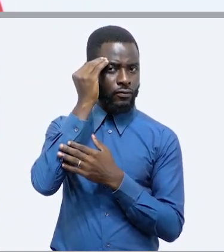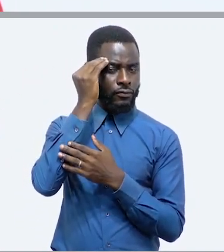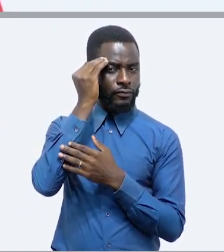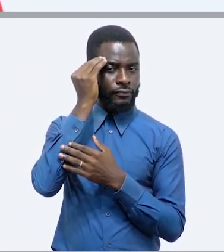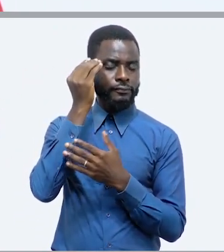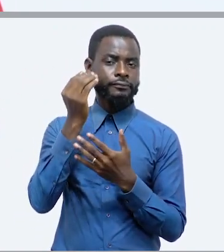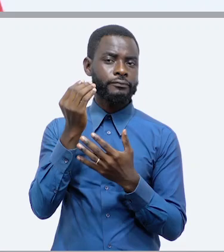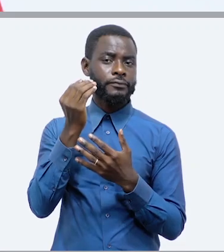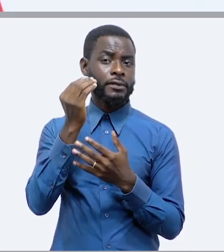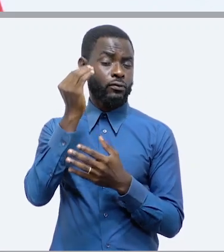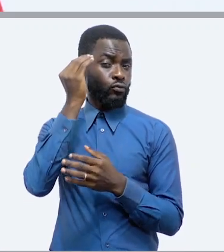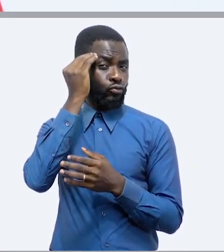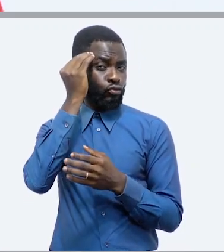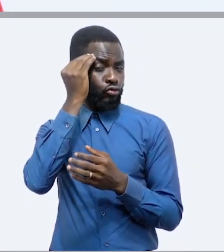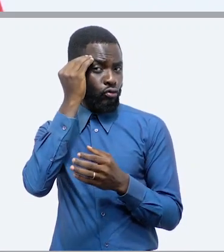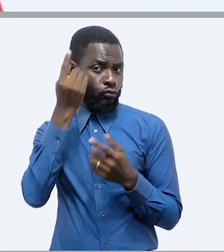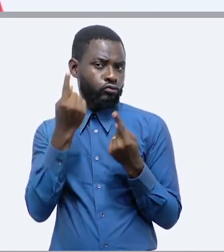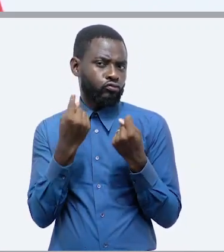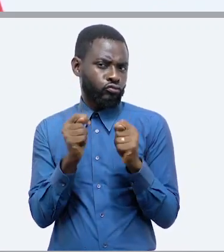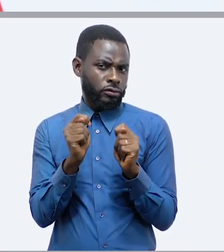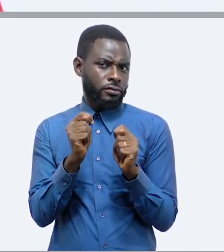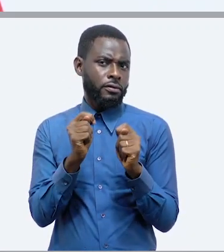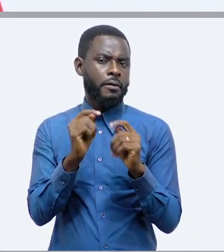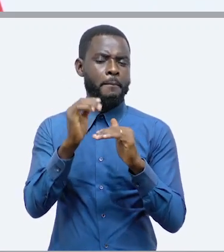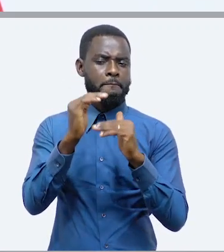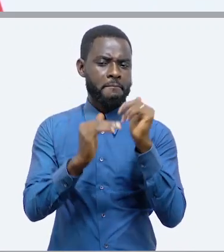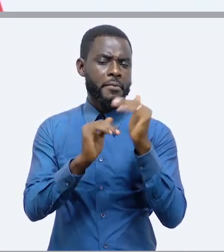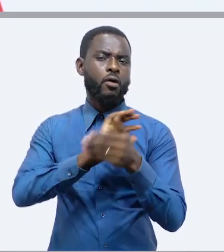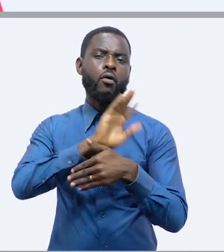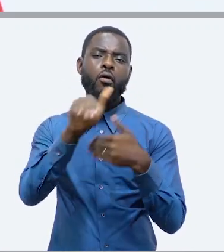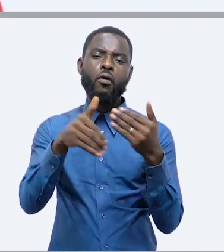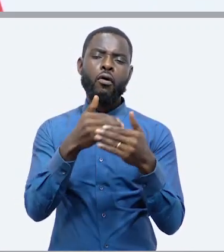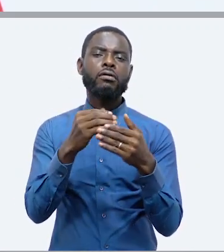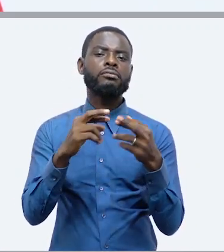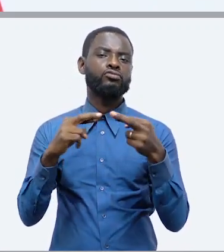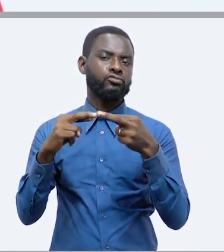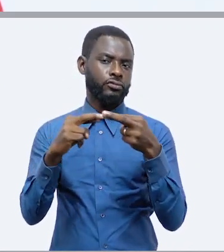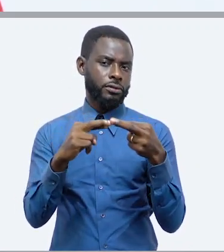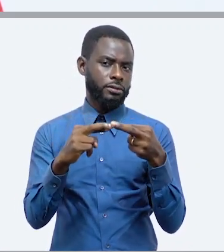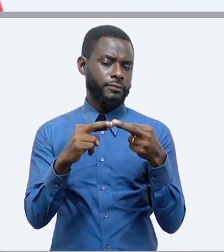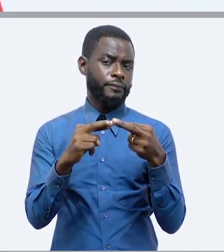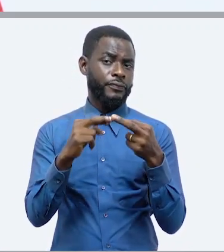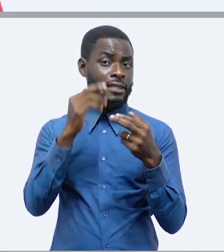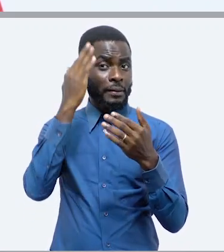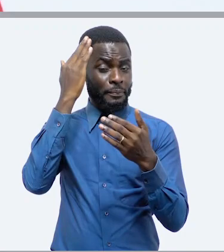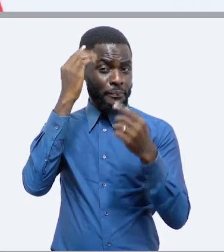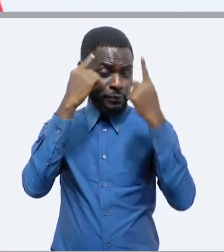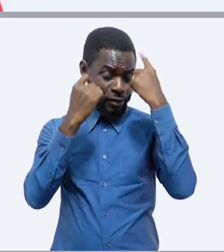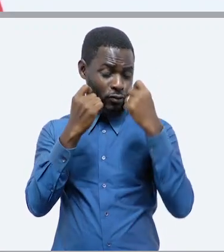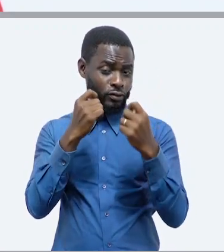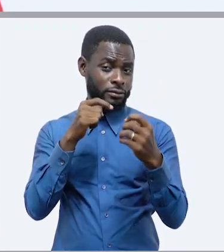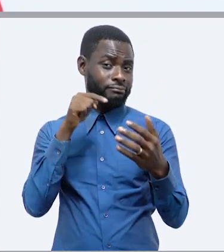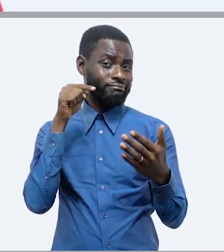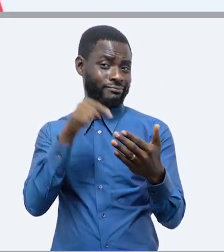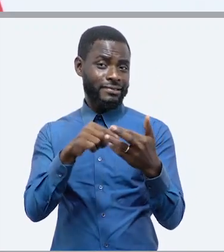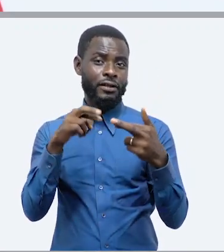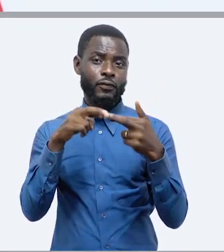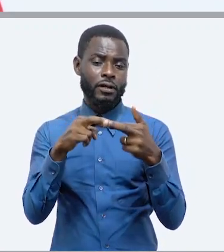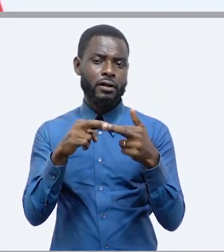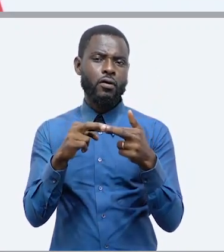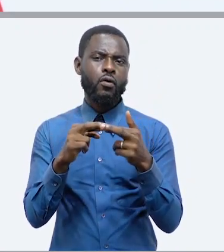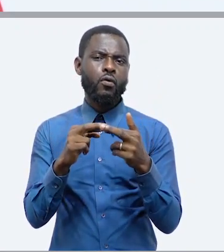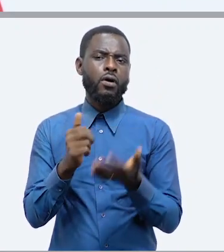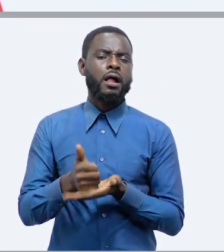ogbe wotra aneke nanyo bo ne. Eja ake, eje nanyo bo. Ni baha wanine ashe wo shoni